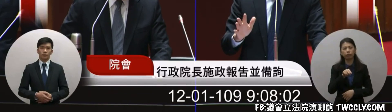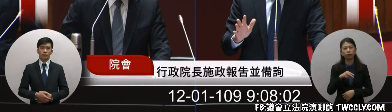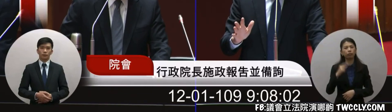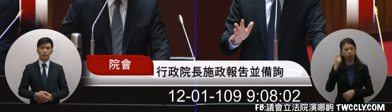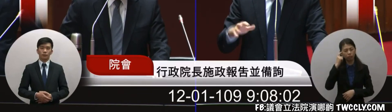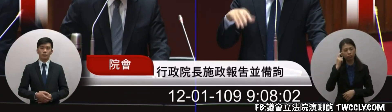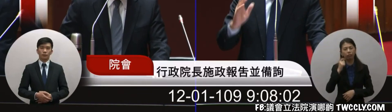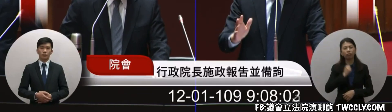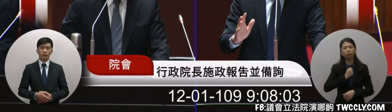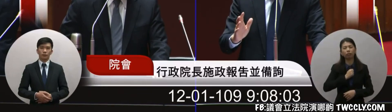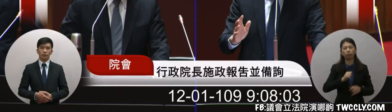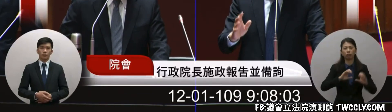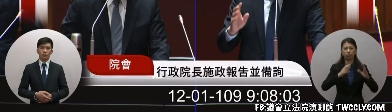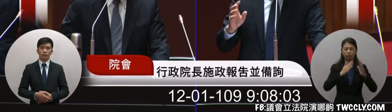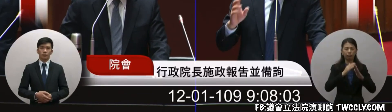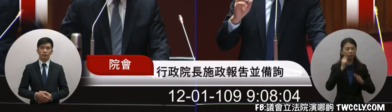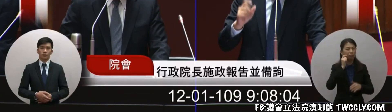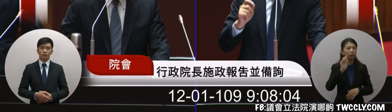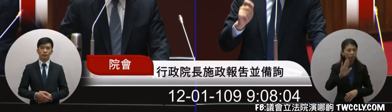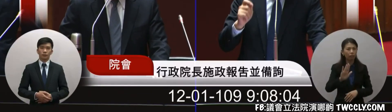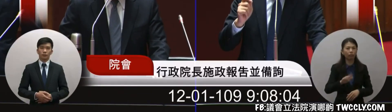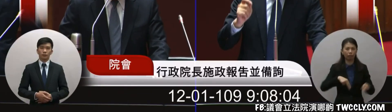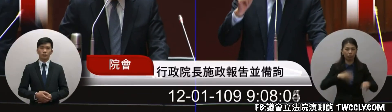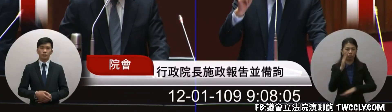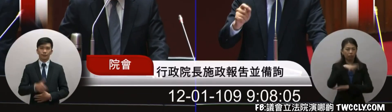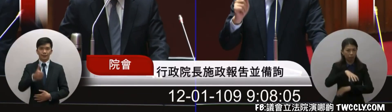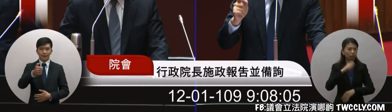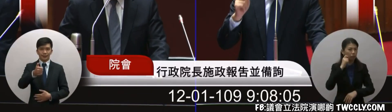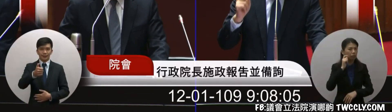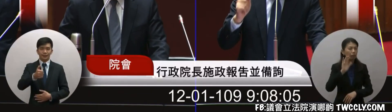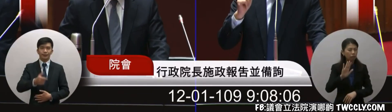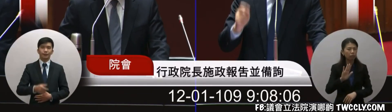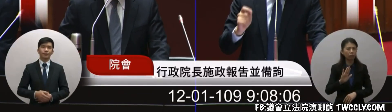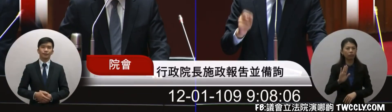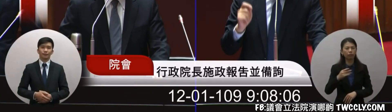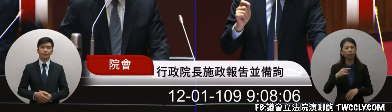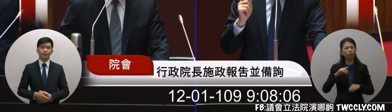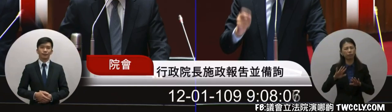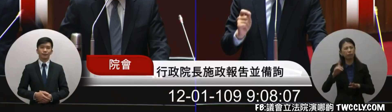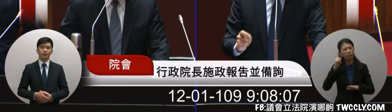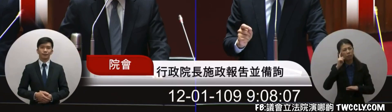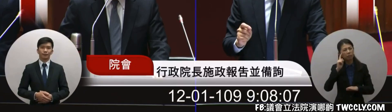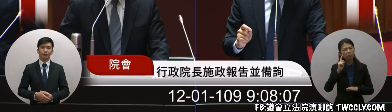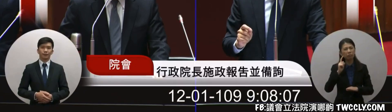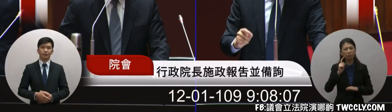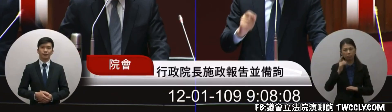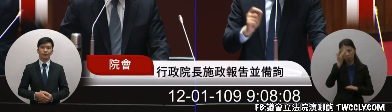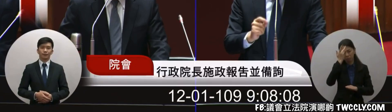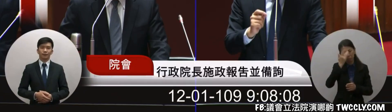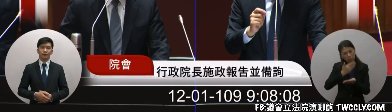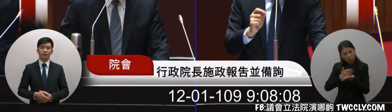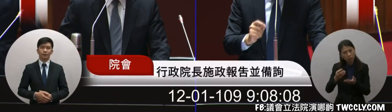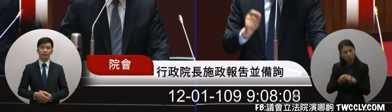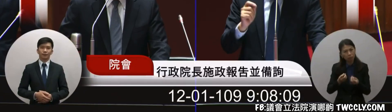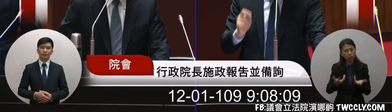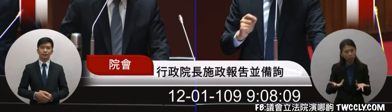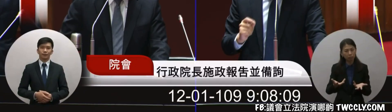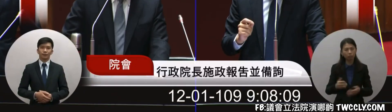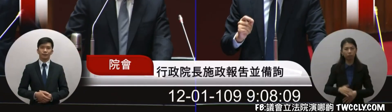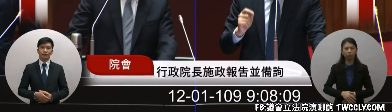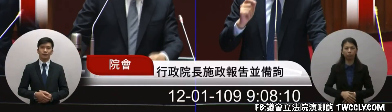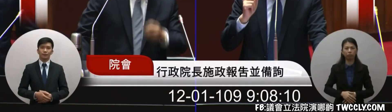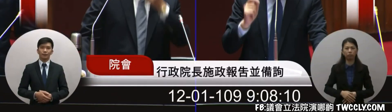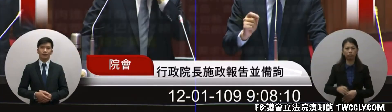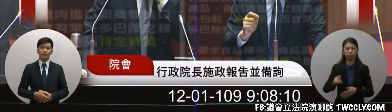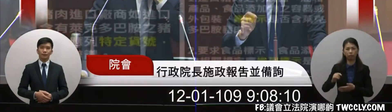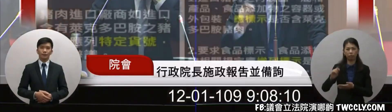国家的困境，行政院的困境，那我们其实也是要帮大家想所谓解套，真正的解套方案，所谓这个源头管理明白